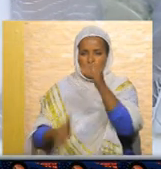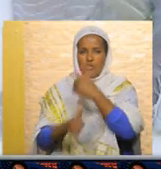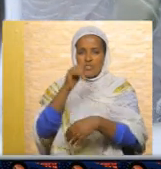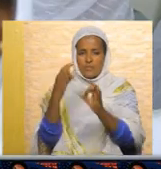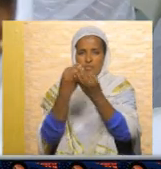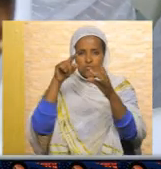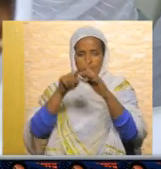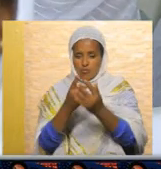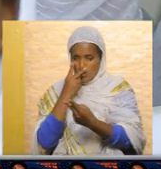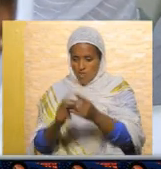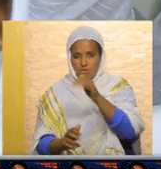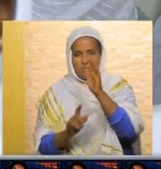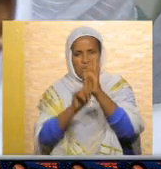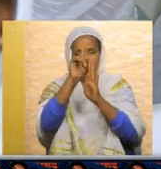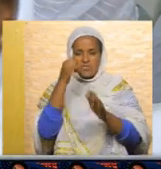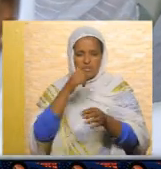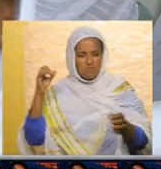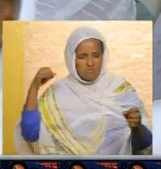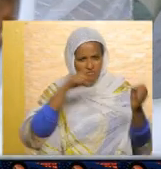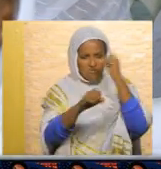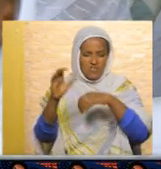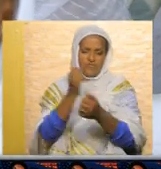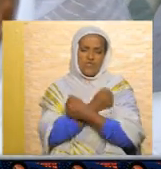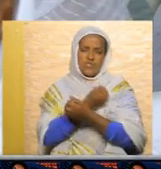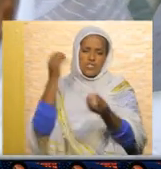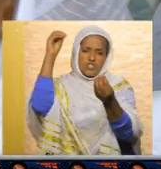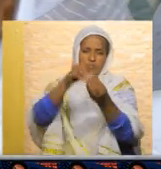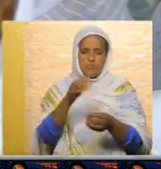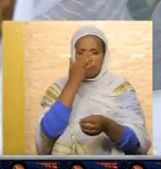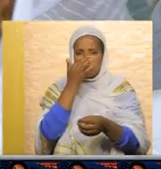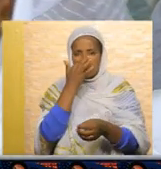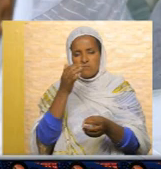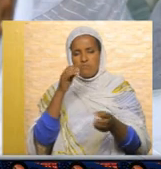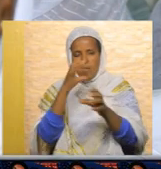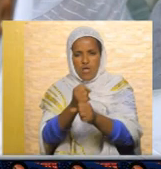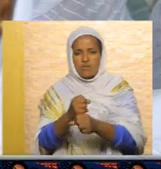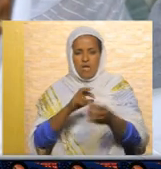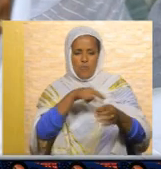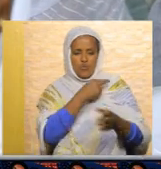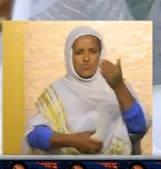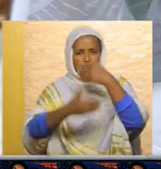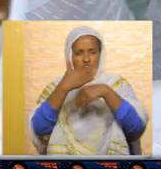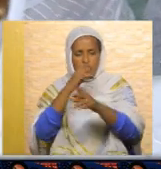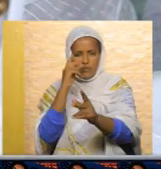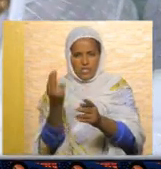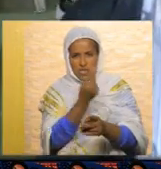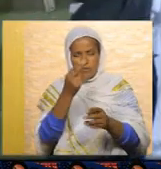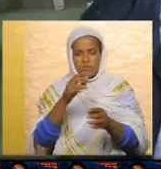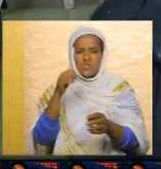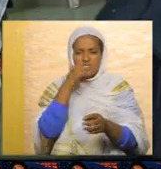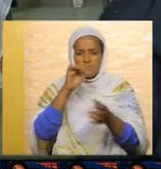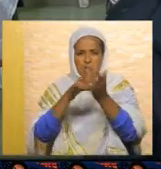ጥቃትን ከቤተሰብ ጀምሮ እያዩ ማደግ፣ ሴትን መደብደብ ፍቅርን ይጨምራል የሚል አጉል ልምድ መያዝ፣ ሃይማኖትን በሽፋንነት መጠቀም፣